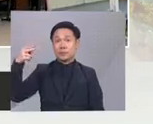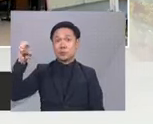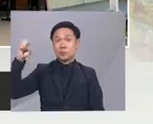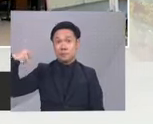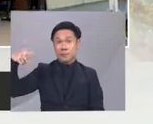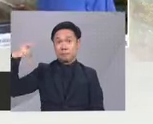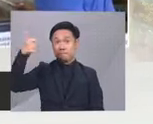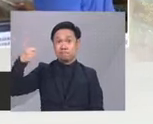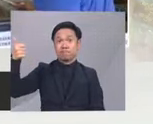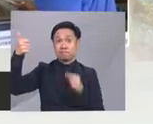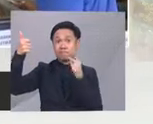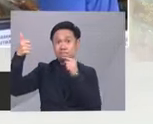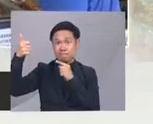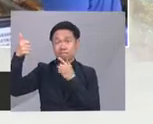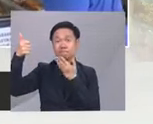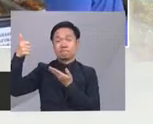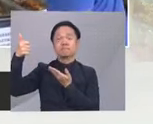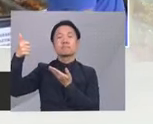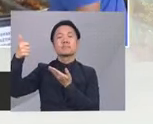yang melakukan